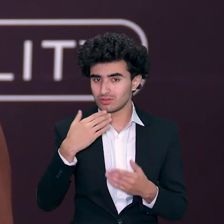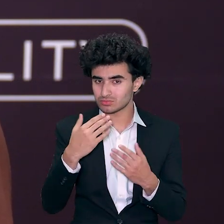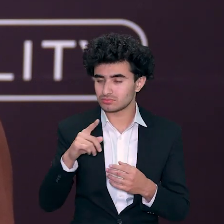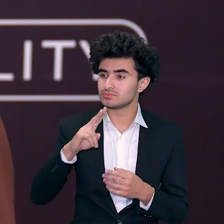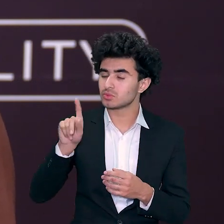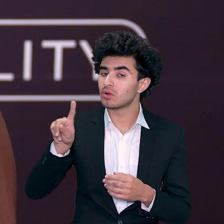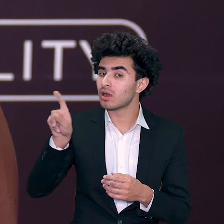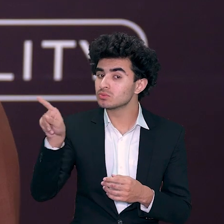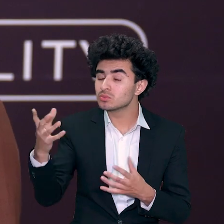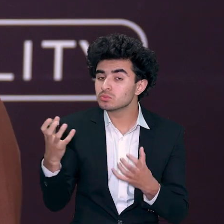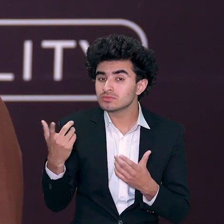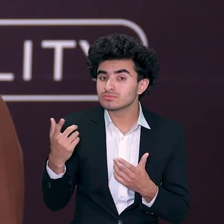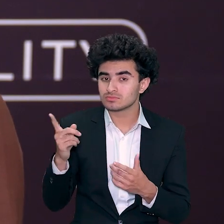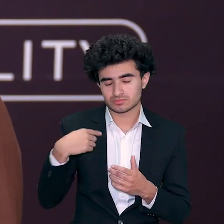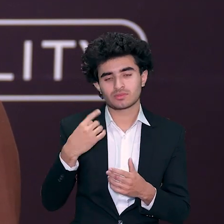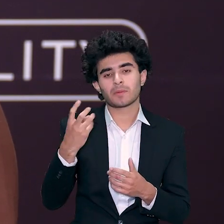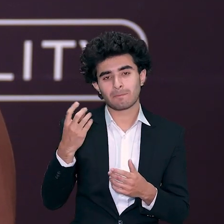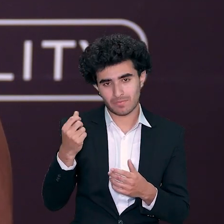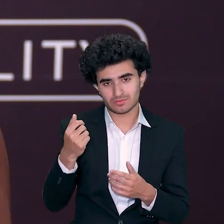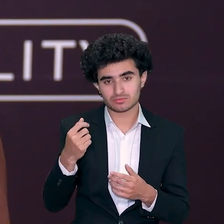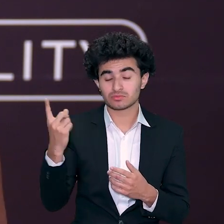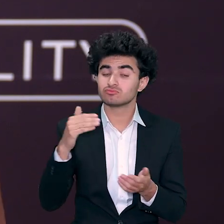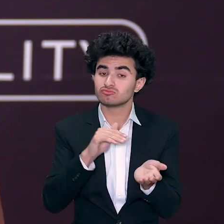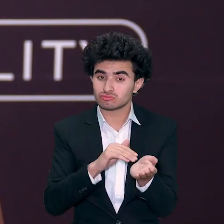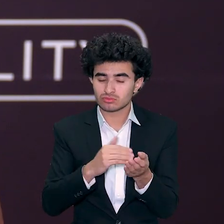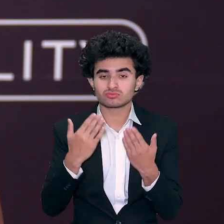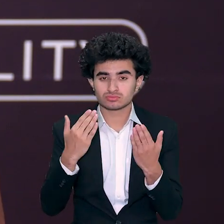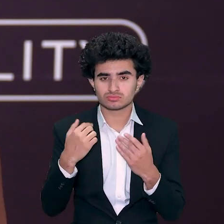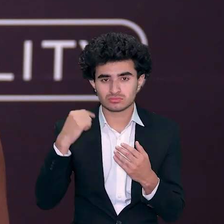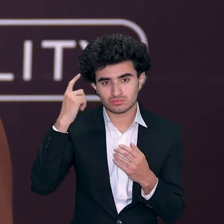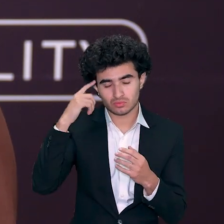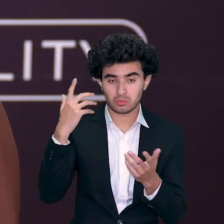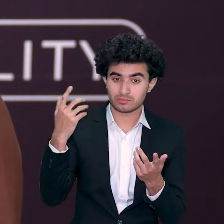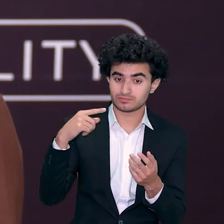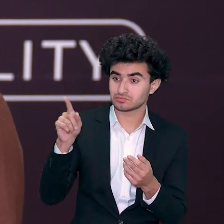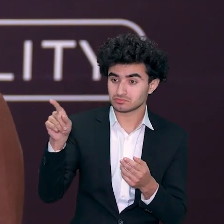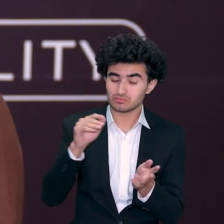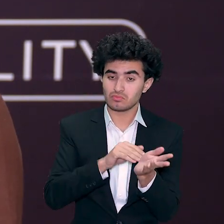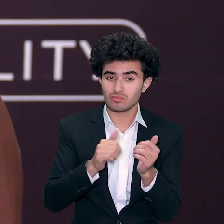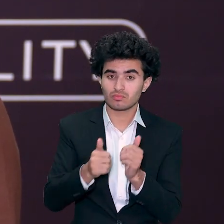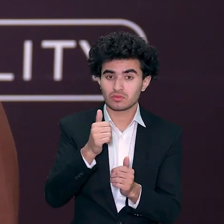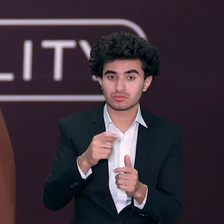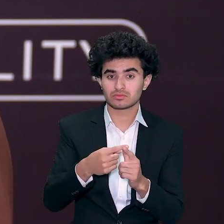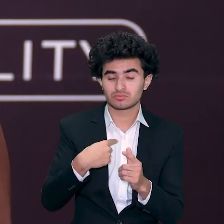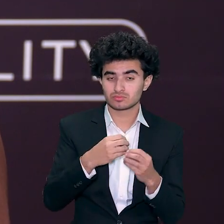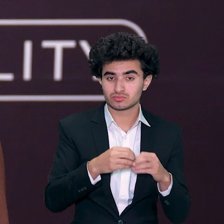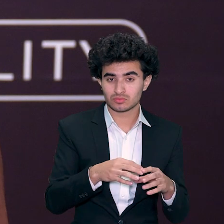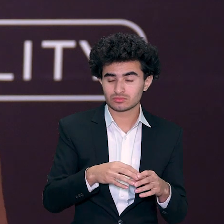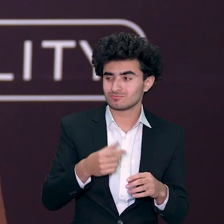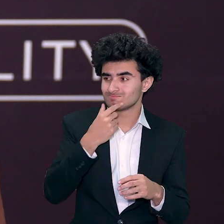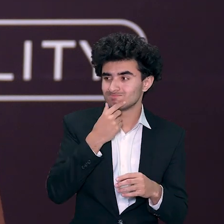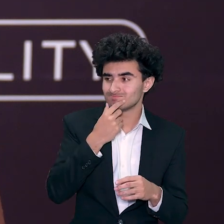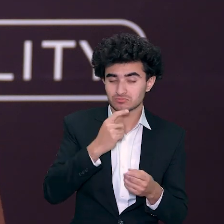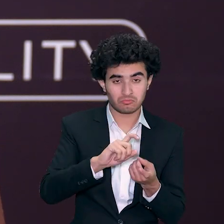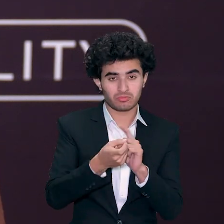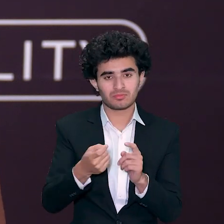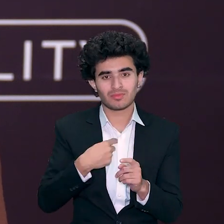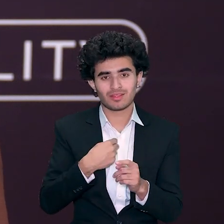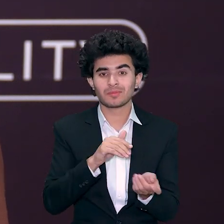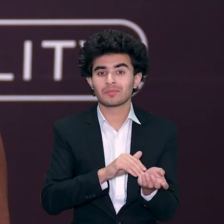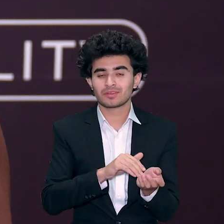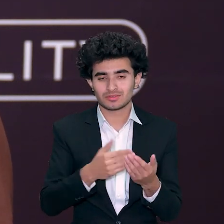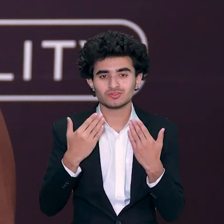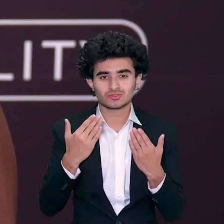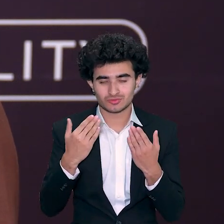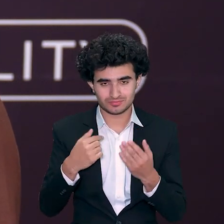میں پیچھے رہ گیا، تو میں نے بھی میڈیکل لی۔ تو اس طرح ہوا کہ اینڈ میں جب رزلٹ آیا تو وہ فیل ہو گیا اور